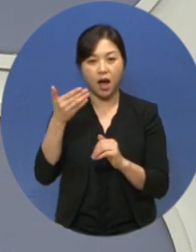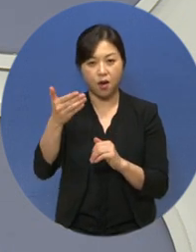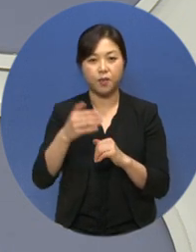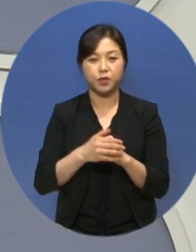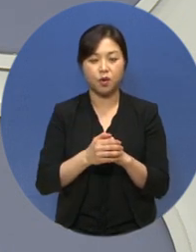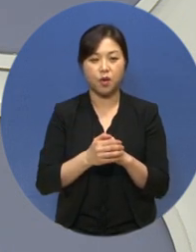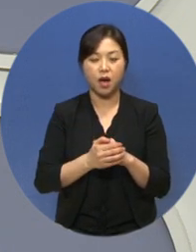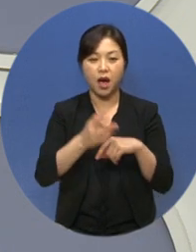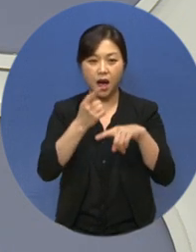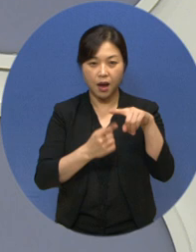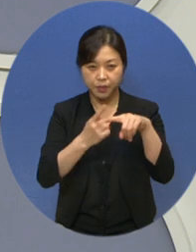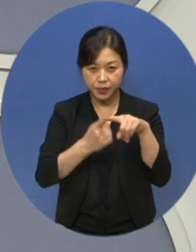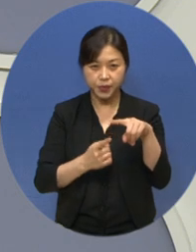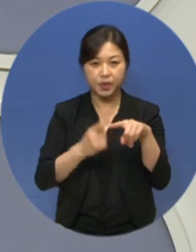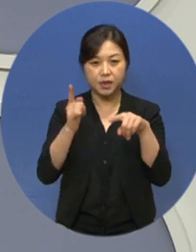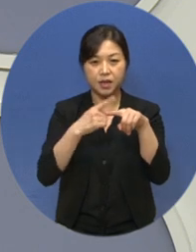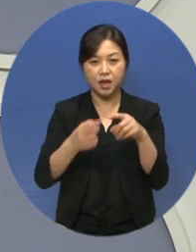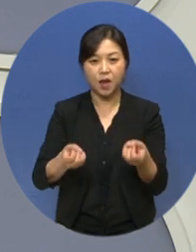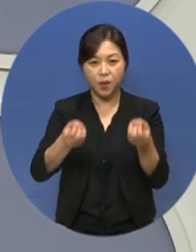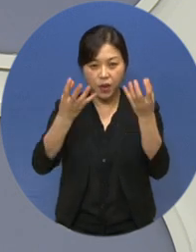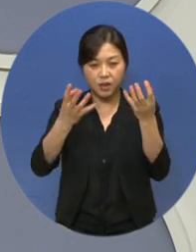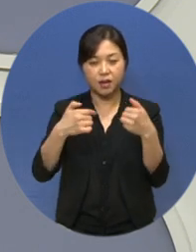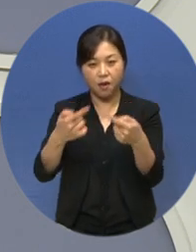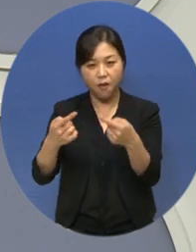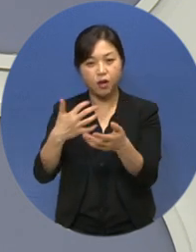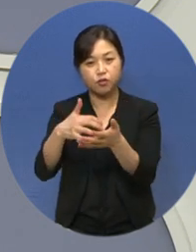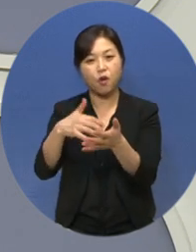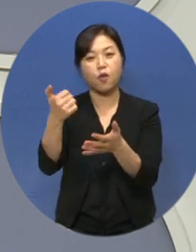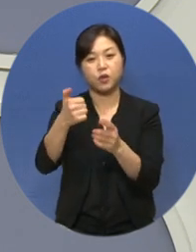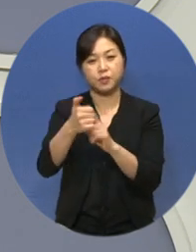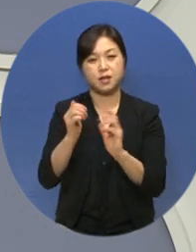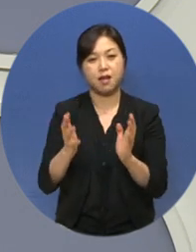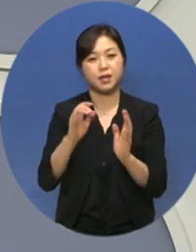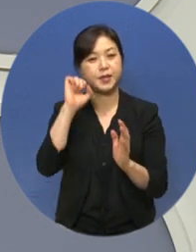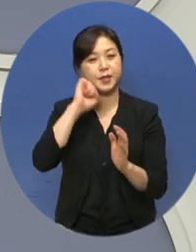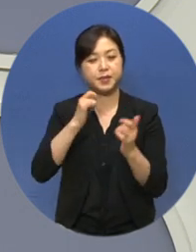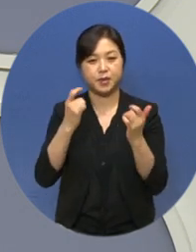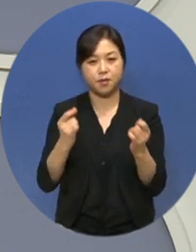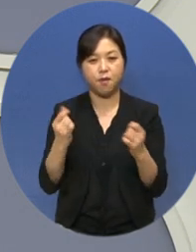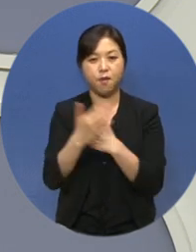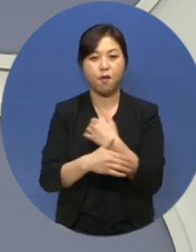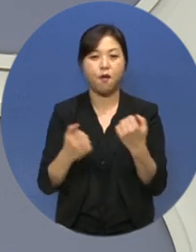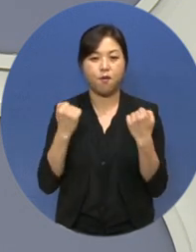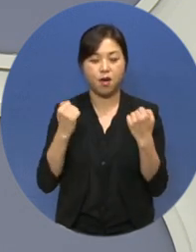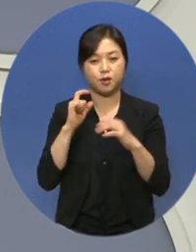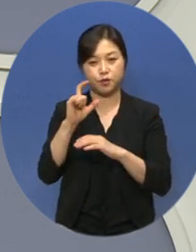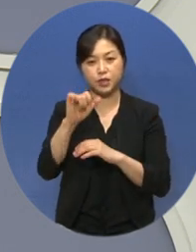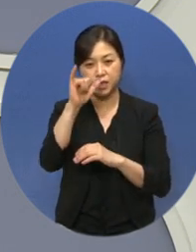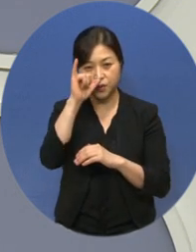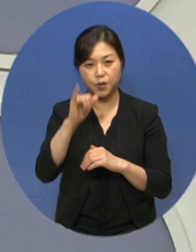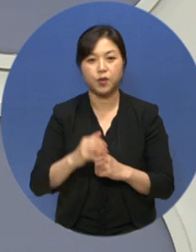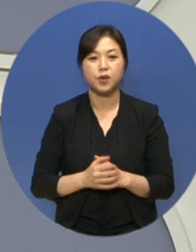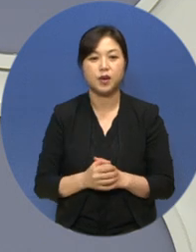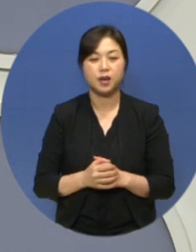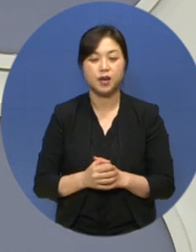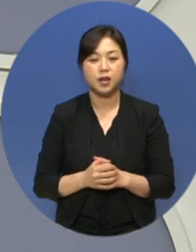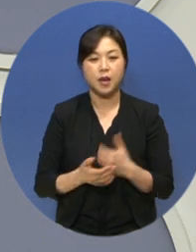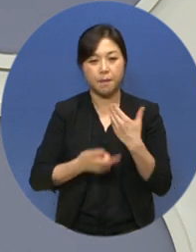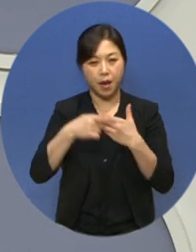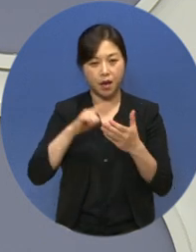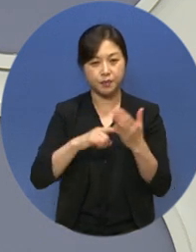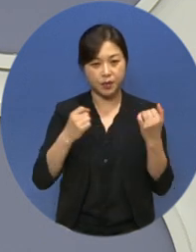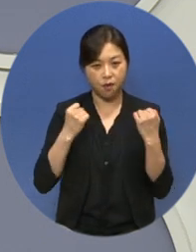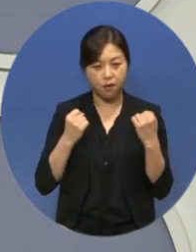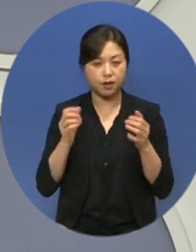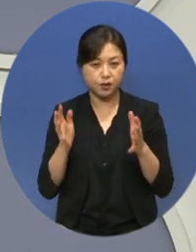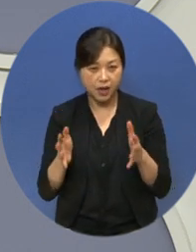넘을 정도로 예 달리기 같은 팀이고 4 달리기 를 통해서 건강도 유지하고 또 우리가 마음 건강도